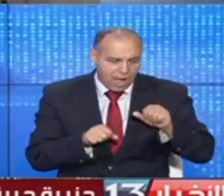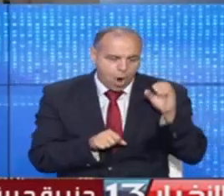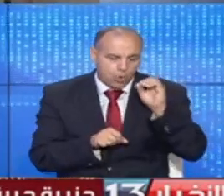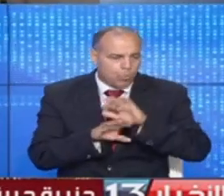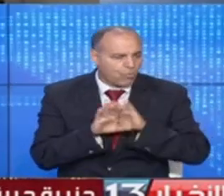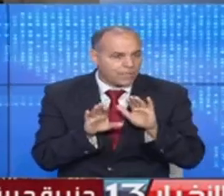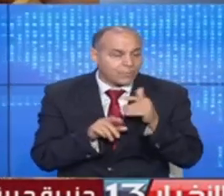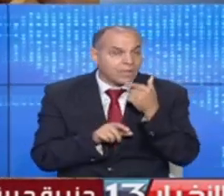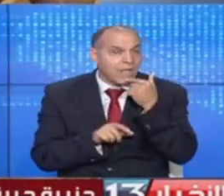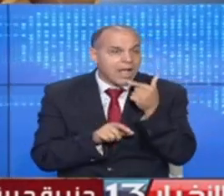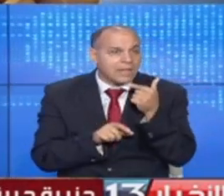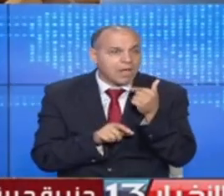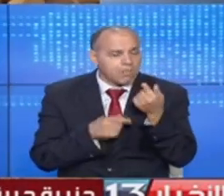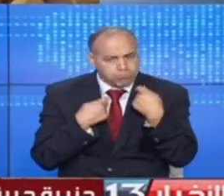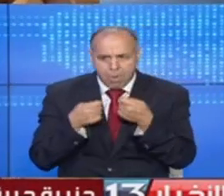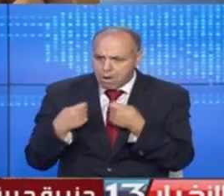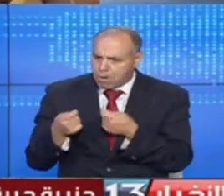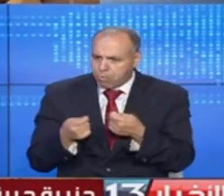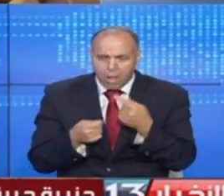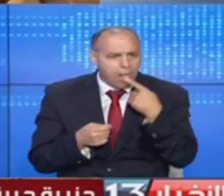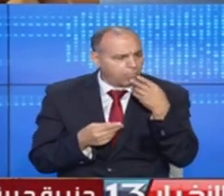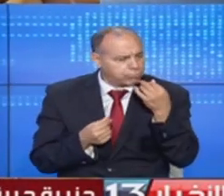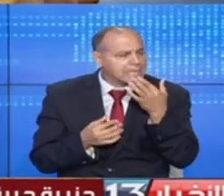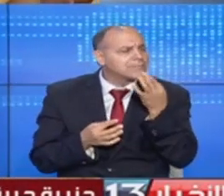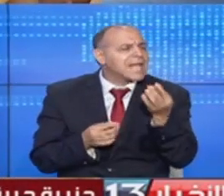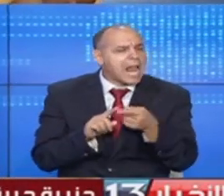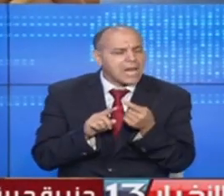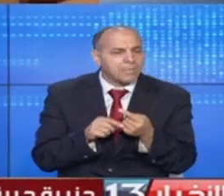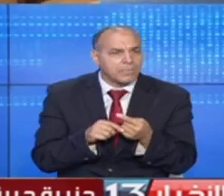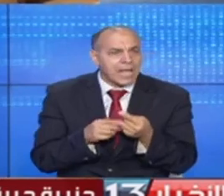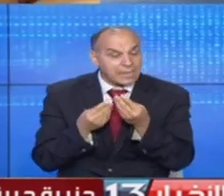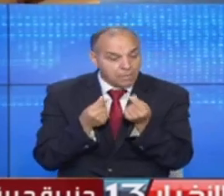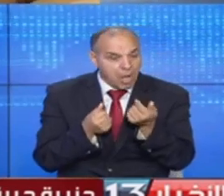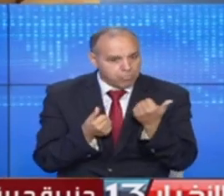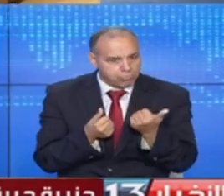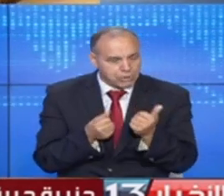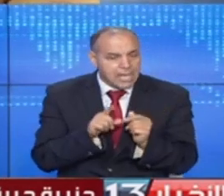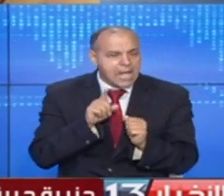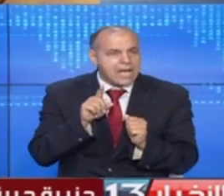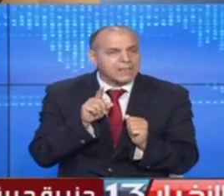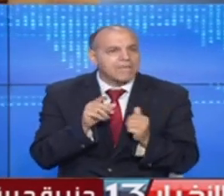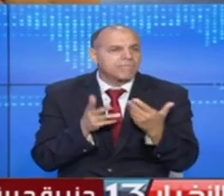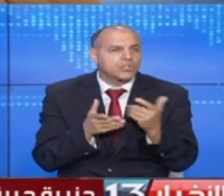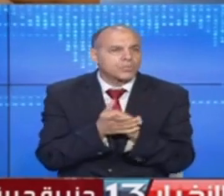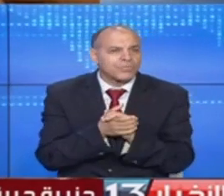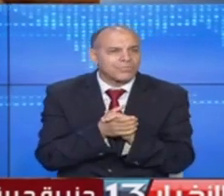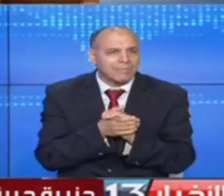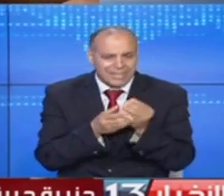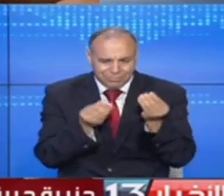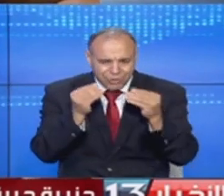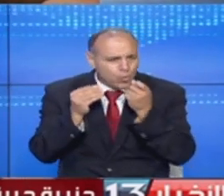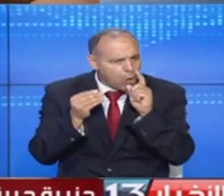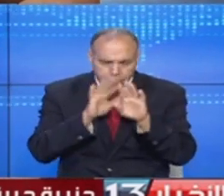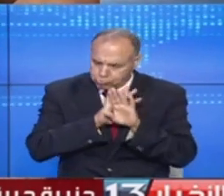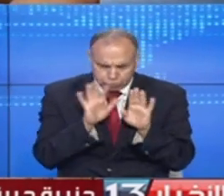اكتوبر ويروج بمذاق خاص بيولوجيه دون استعمال ايه ادويه